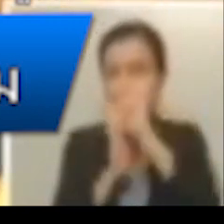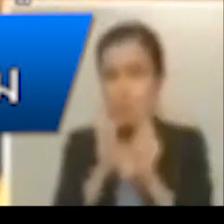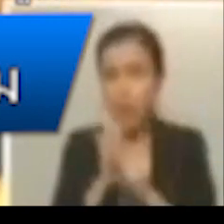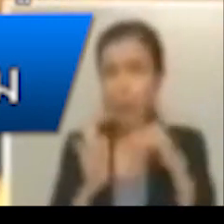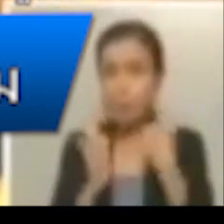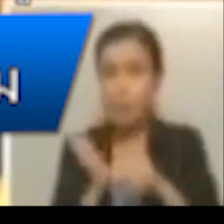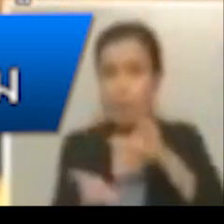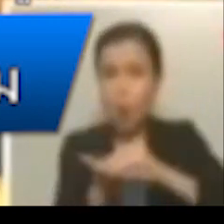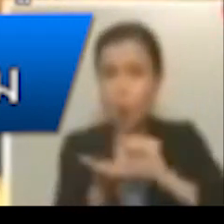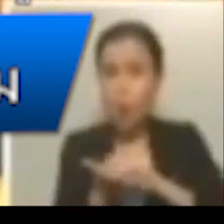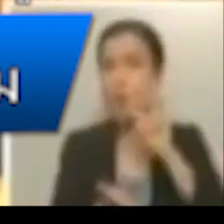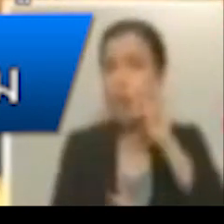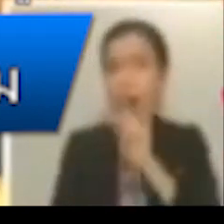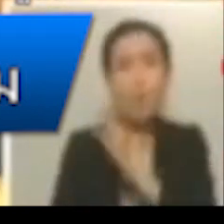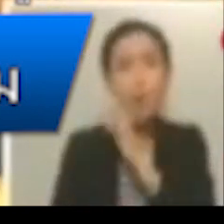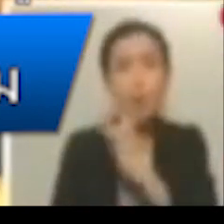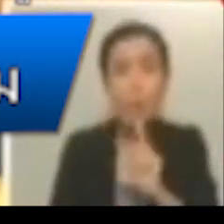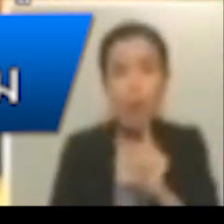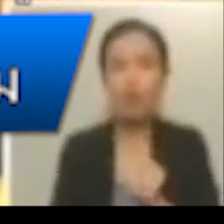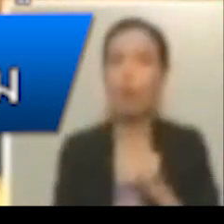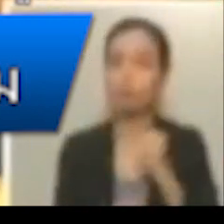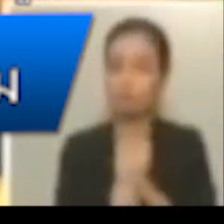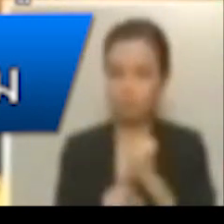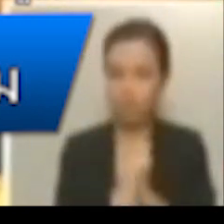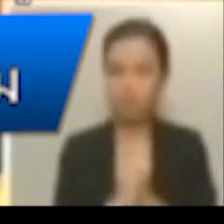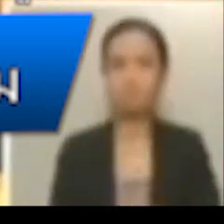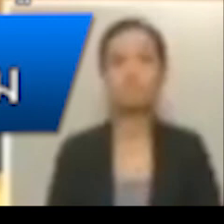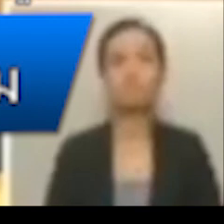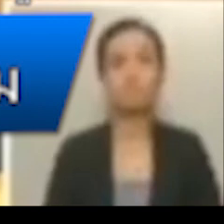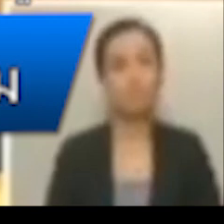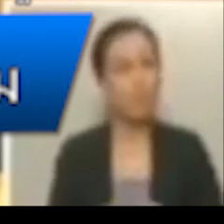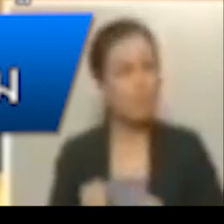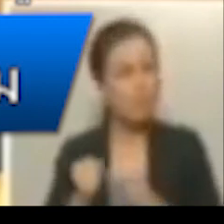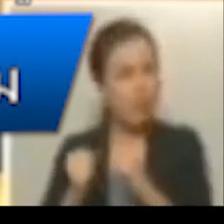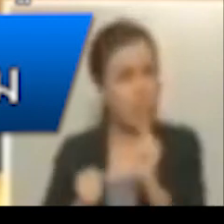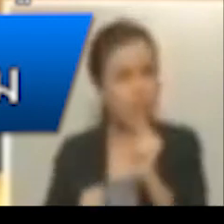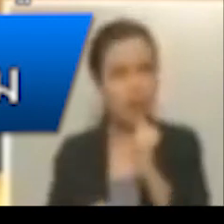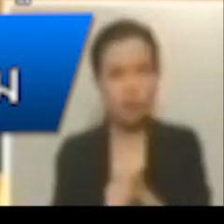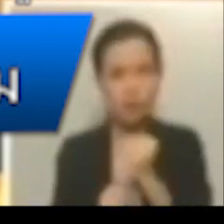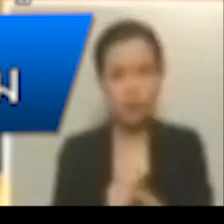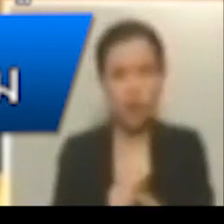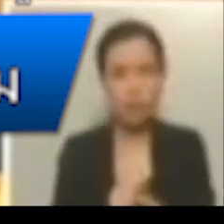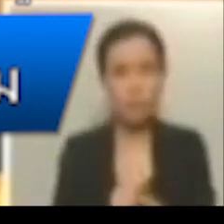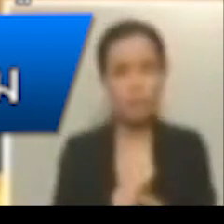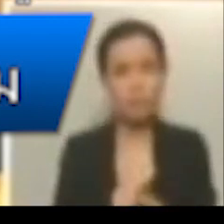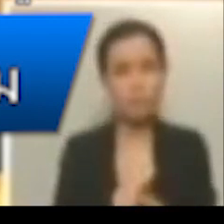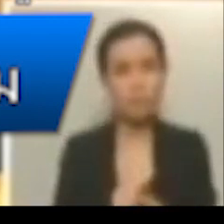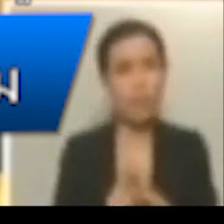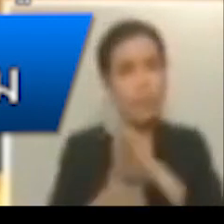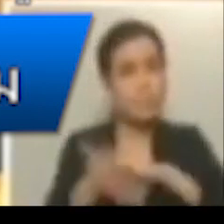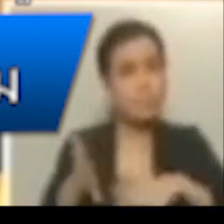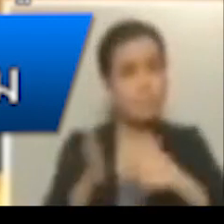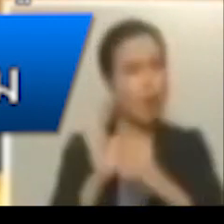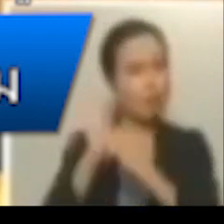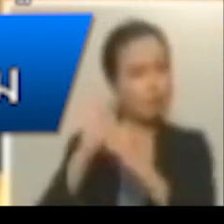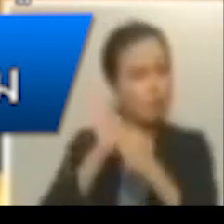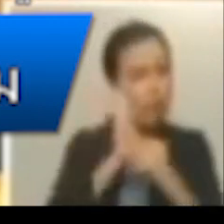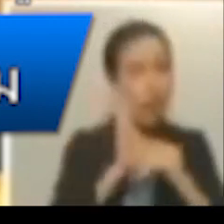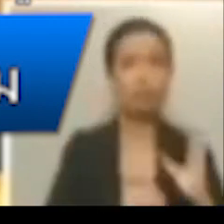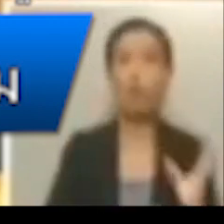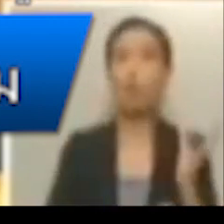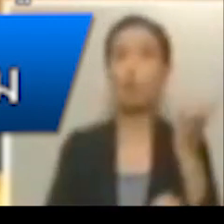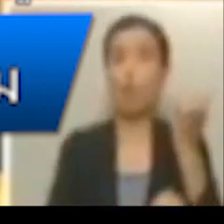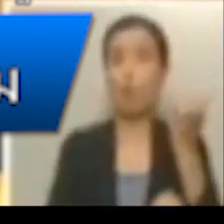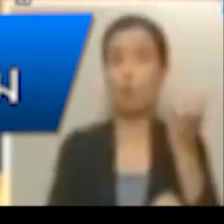ผลสิ่งที่เกิดการพยายามทำโมเดลทำตัวแบบขึ้นมาในหลายๆที่ในโลก